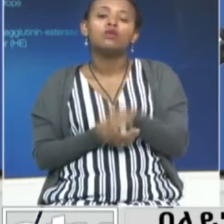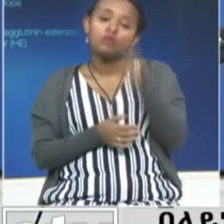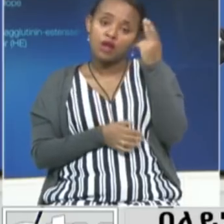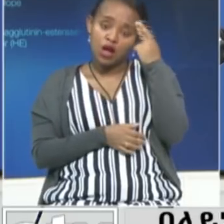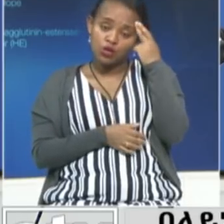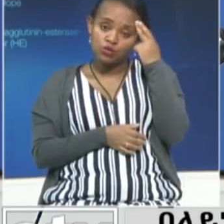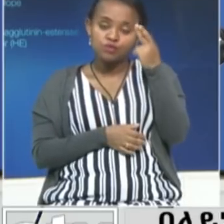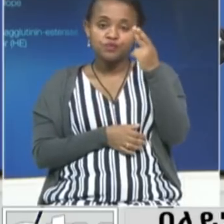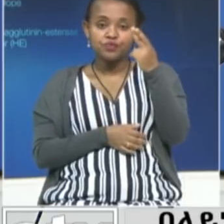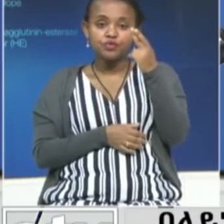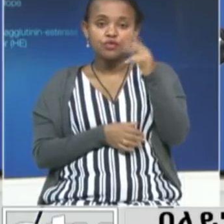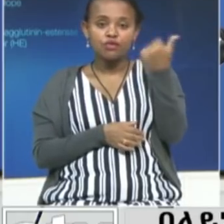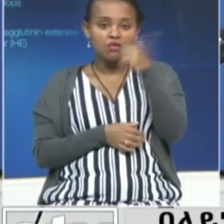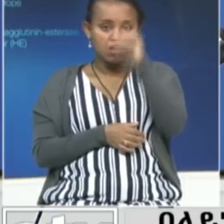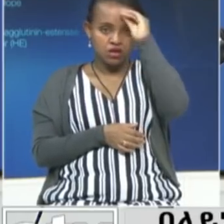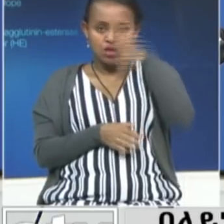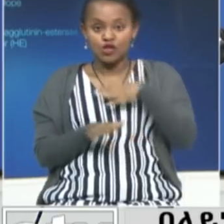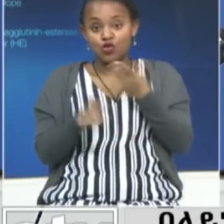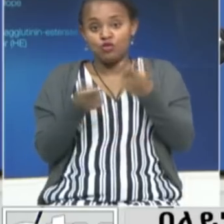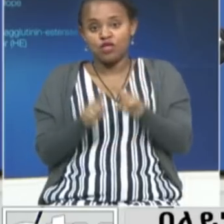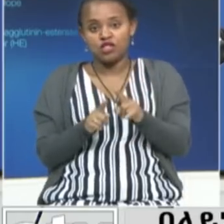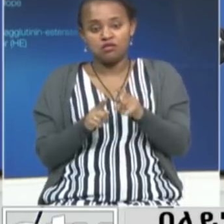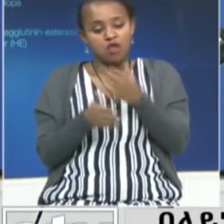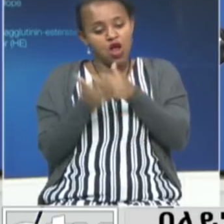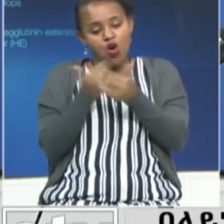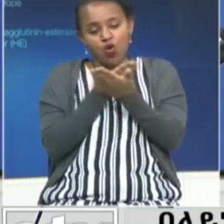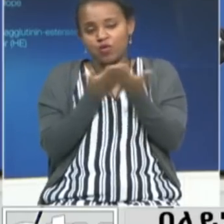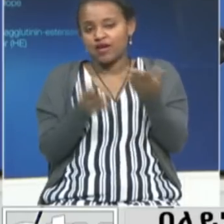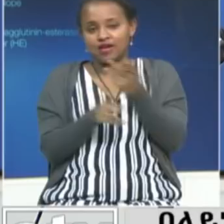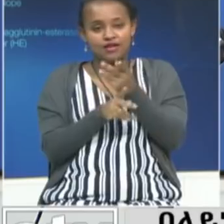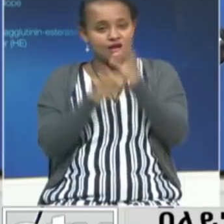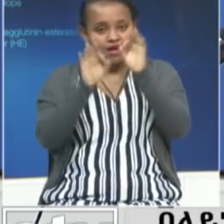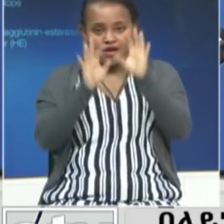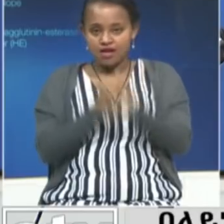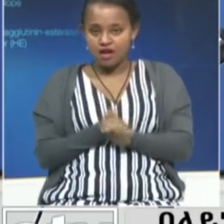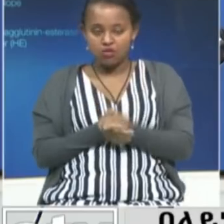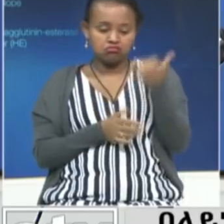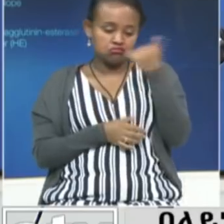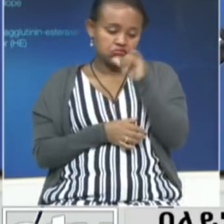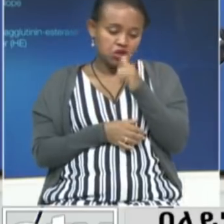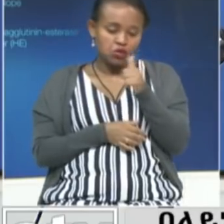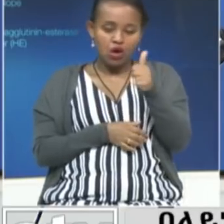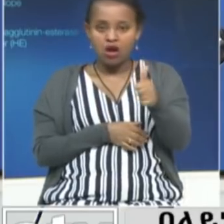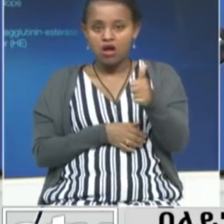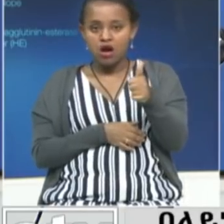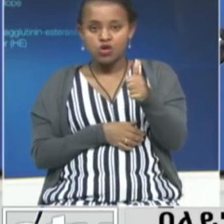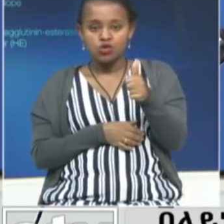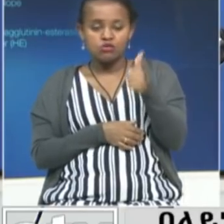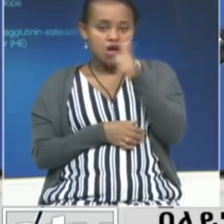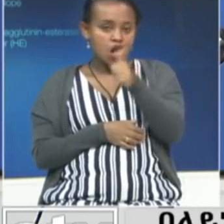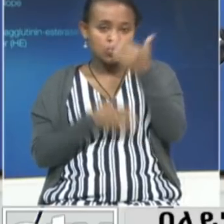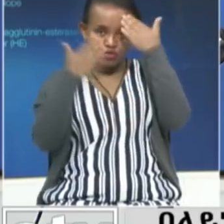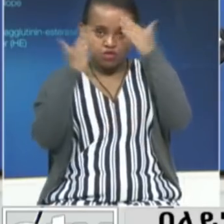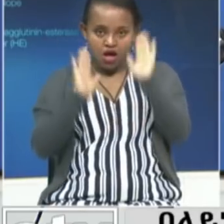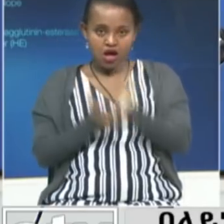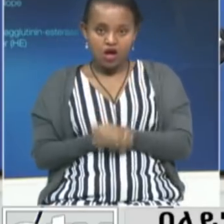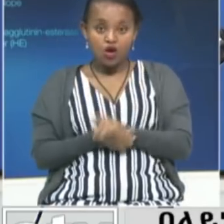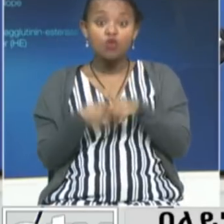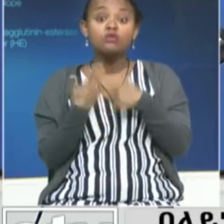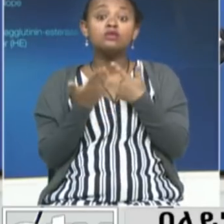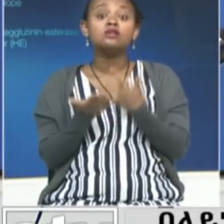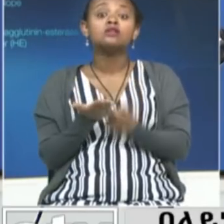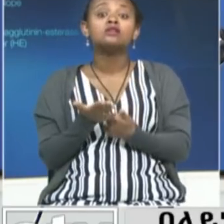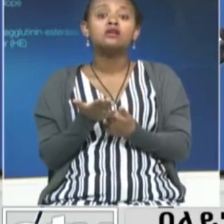ምክንያቱም የጠጣ ሰው መቼም ለሁሉም ነገር ጥንቃቄ የለውም። ጠጥቷል፣ ለራሱም ራሱንም አያውቀው። ስለዚህ